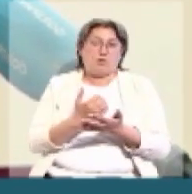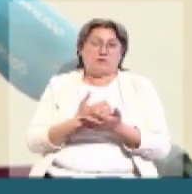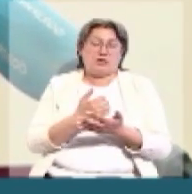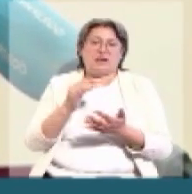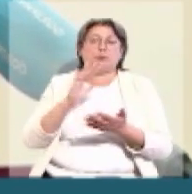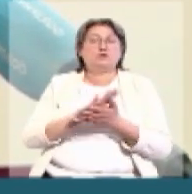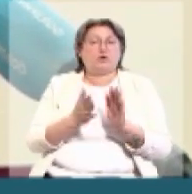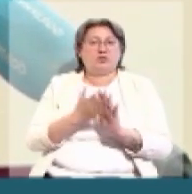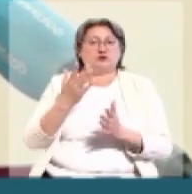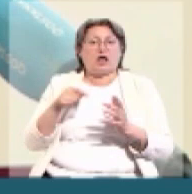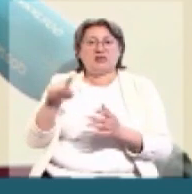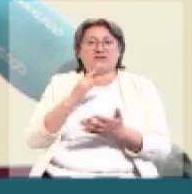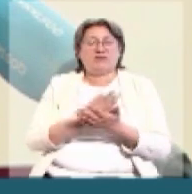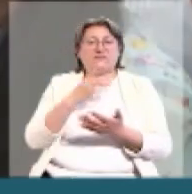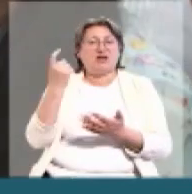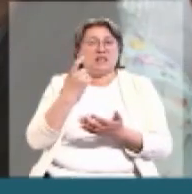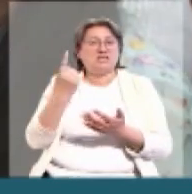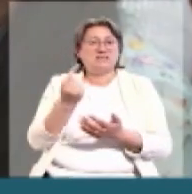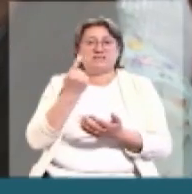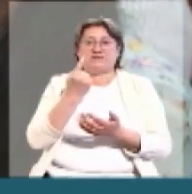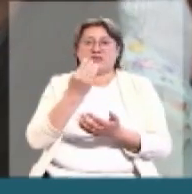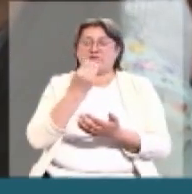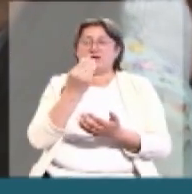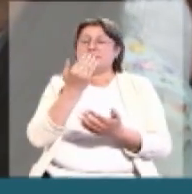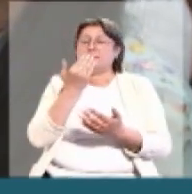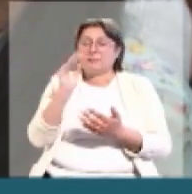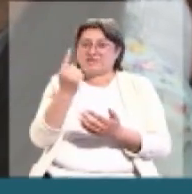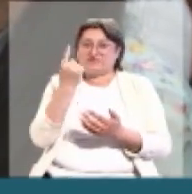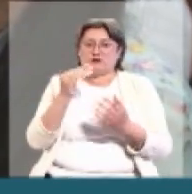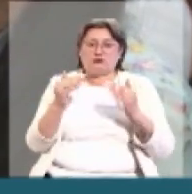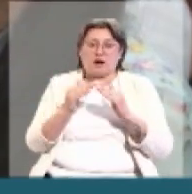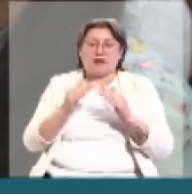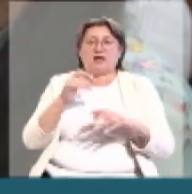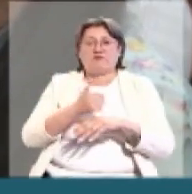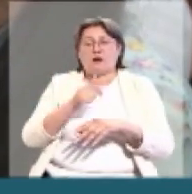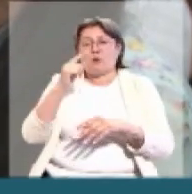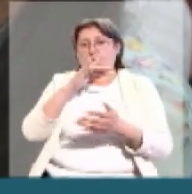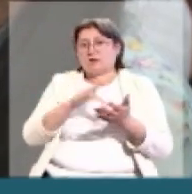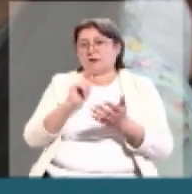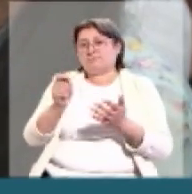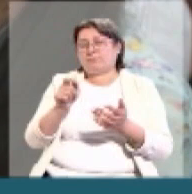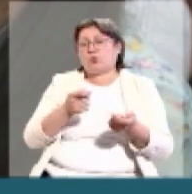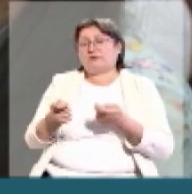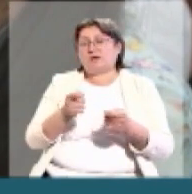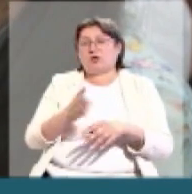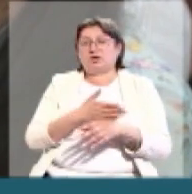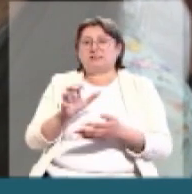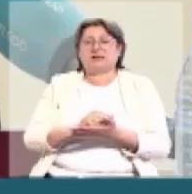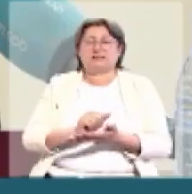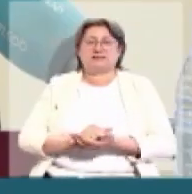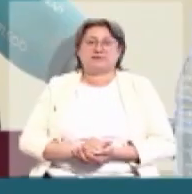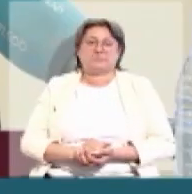при условии что они являются владельцами единственного жилья в ходе совещания глава города задал ряд вопросов руководителю отдела